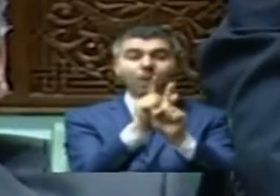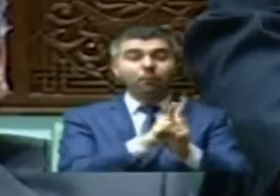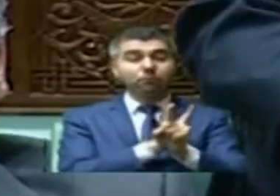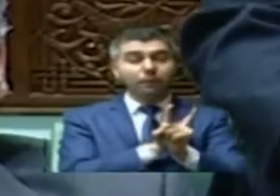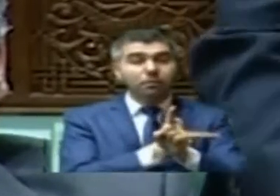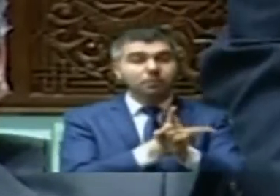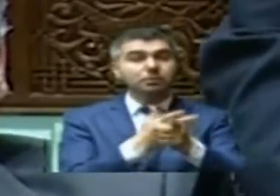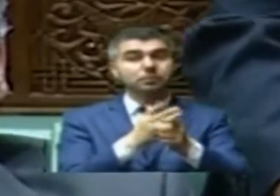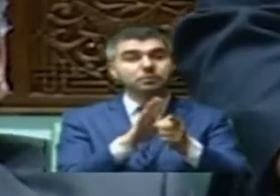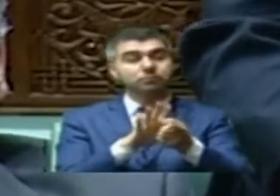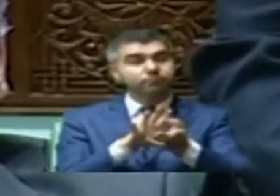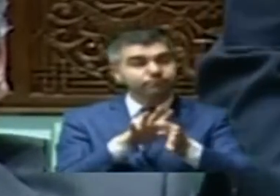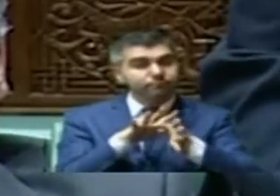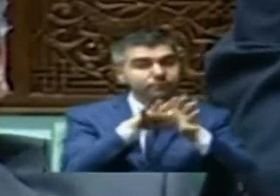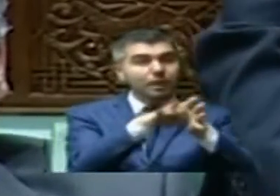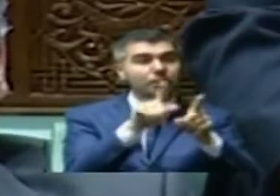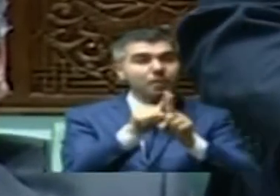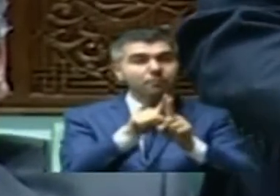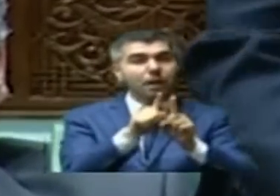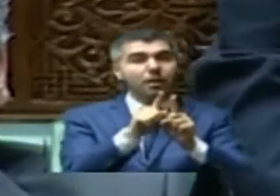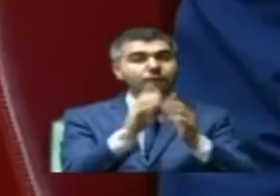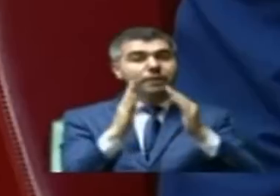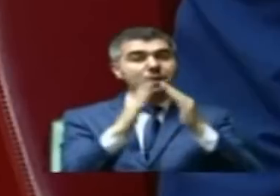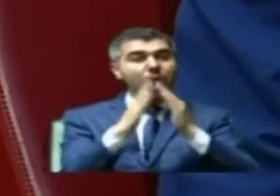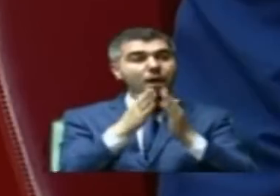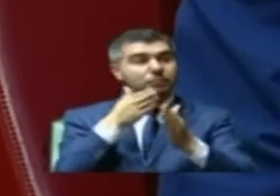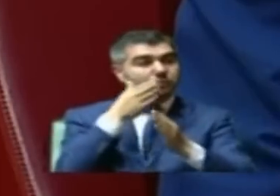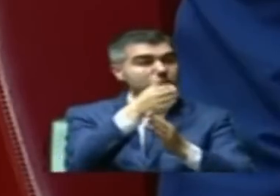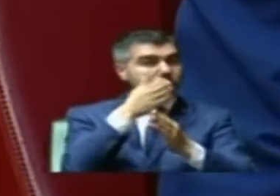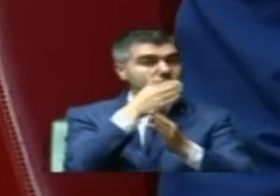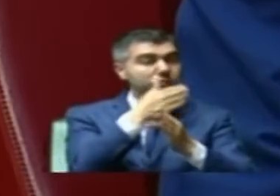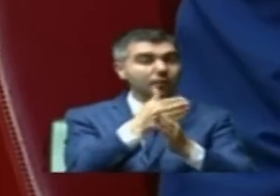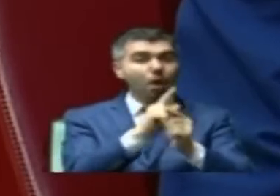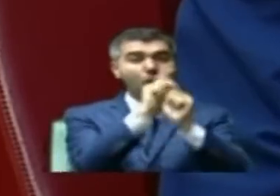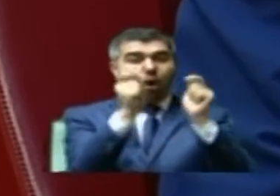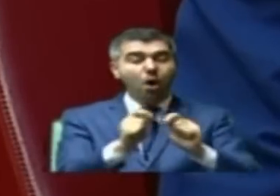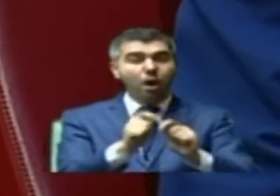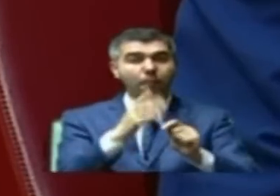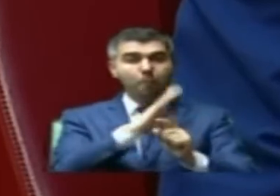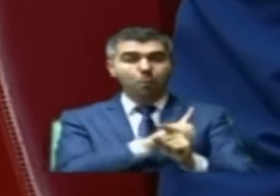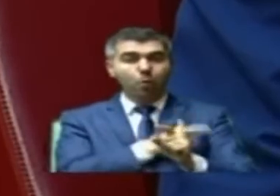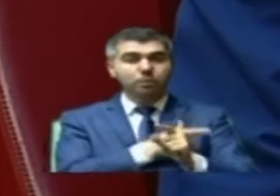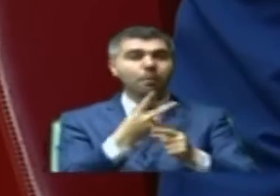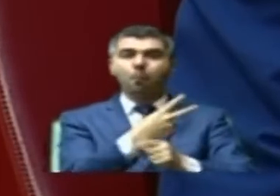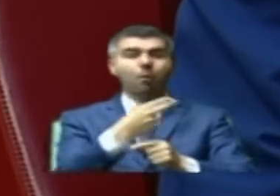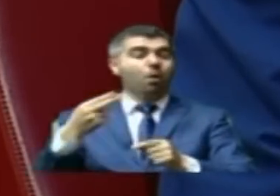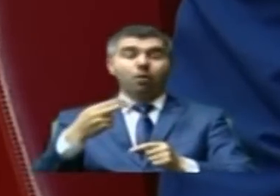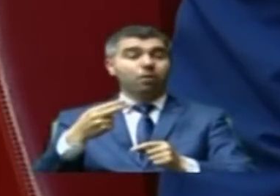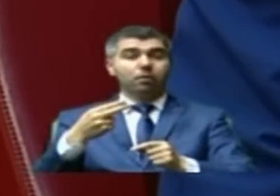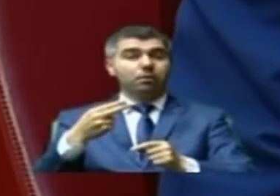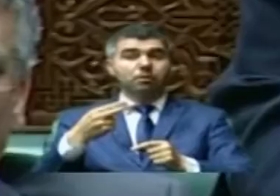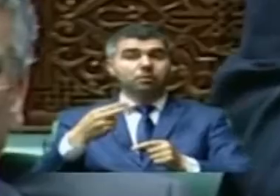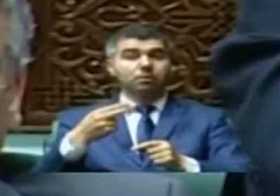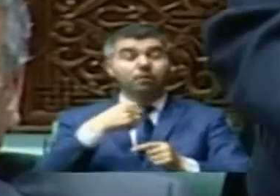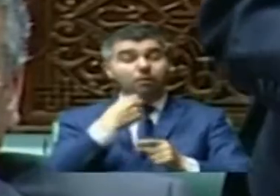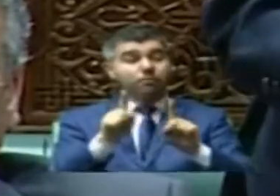جراء اقتحام البيوتات وتحطيم أبواب المنازل، لا ينبغي أن نكتفي بالإصلاحات، نريد تحقيقا